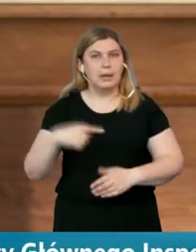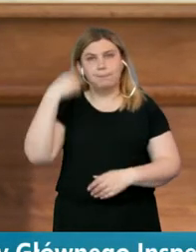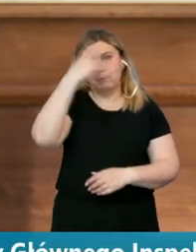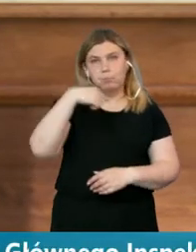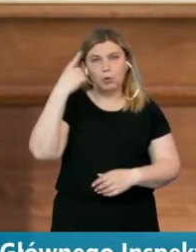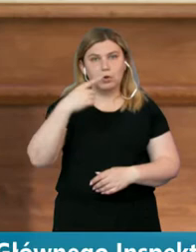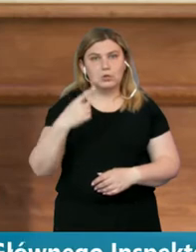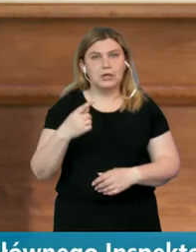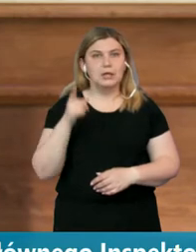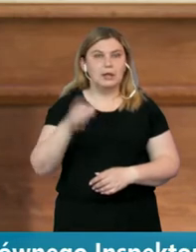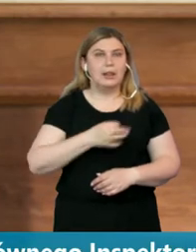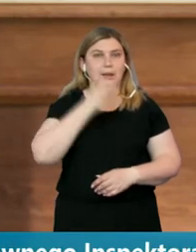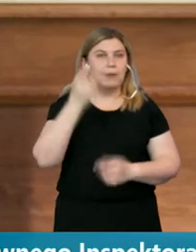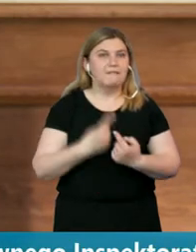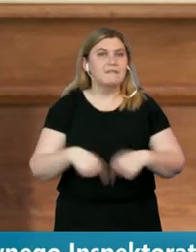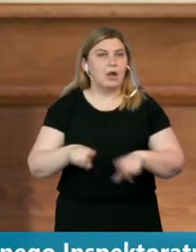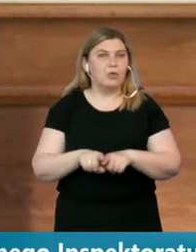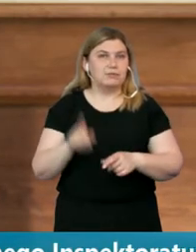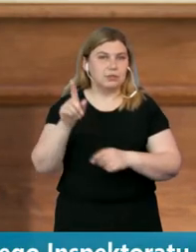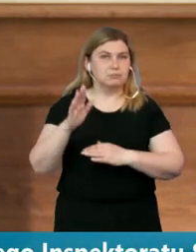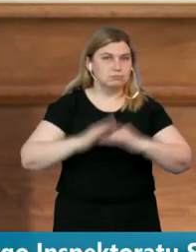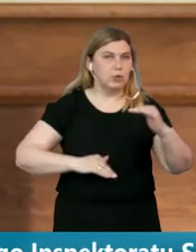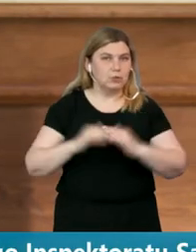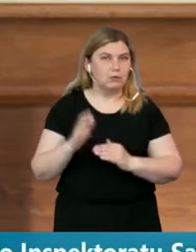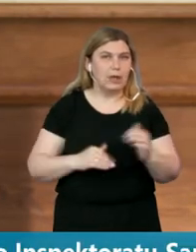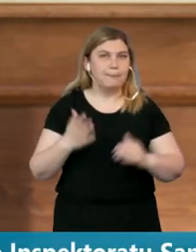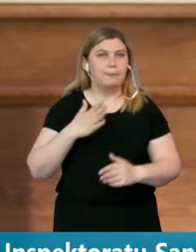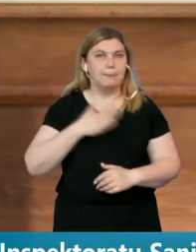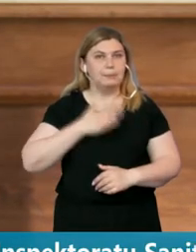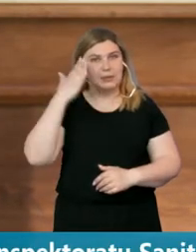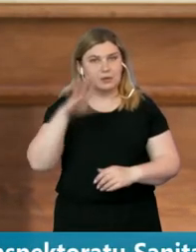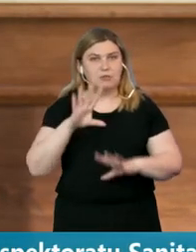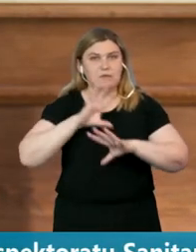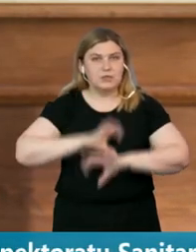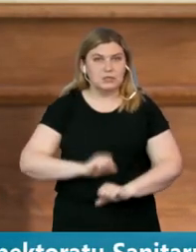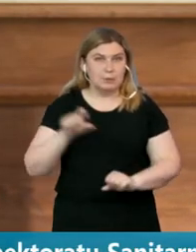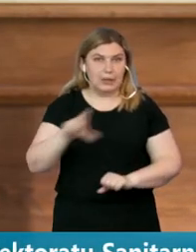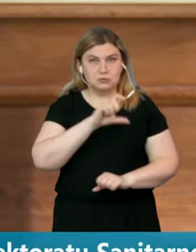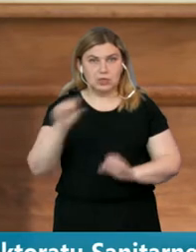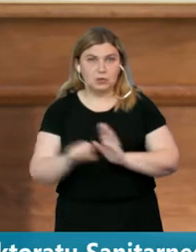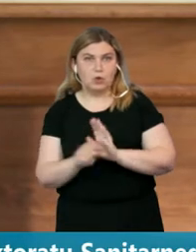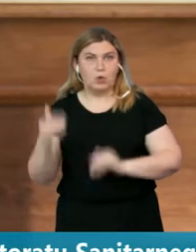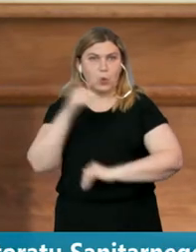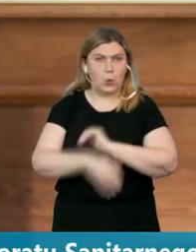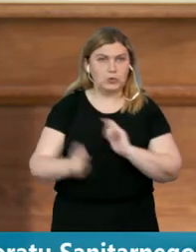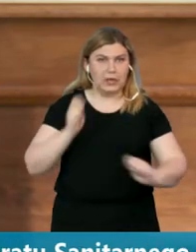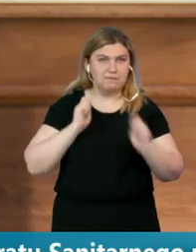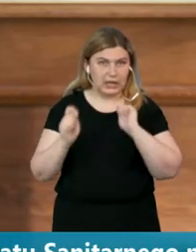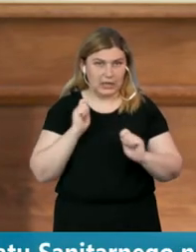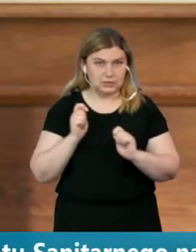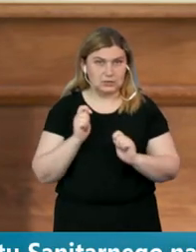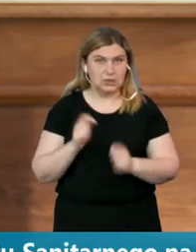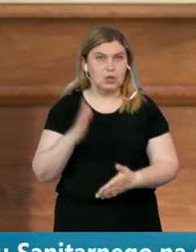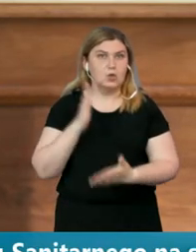sprzyja wykonawcom, więc mam nadzieję, że przetrwamy ten czas do końca wakacji i już